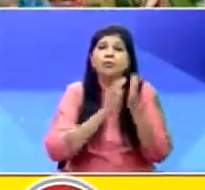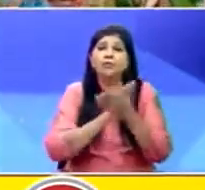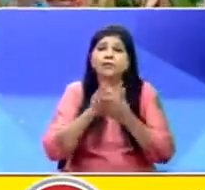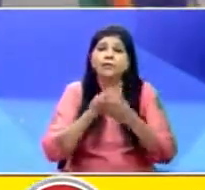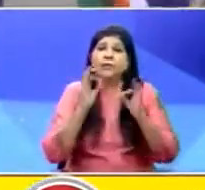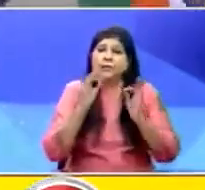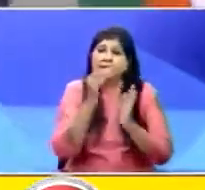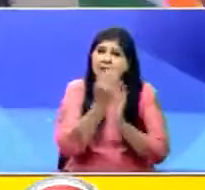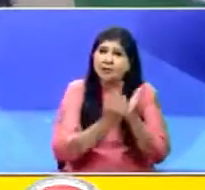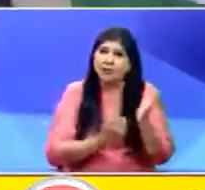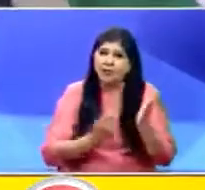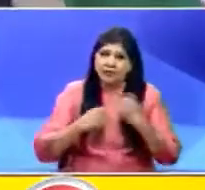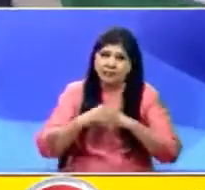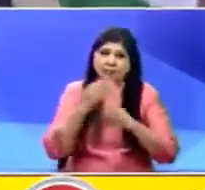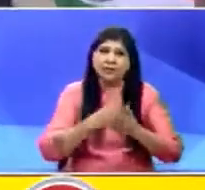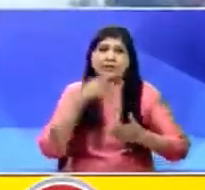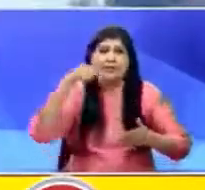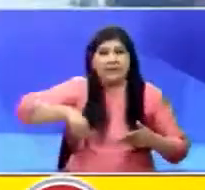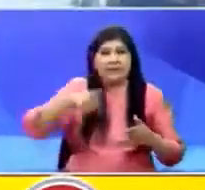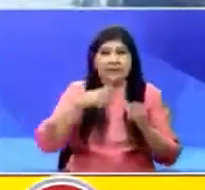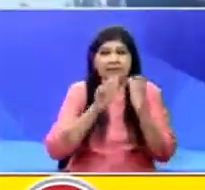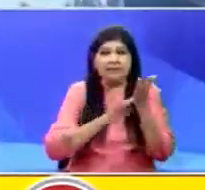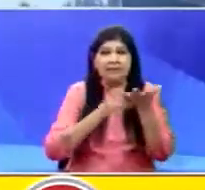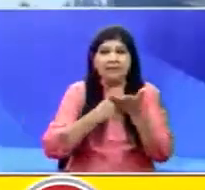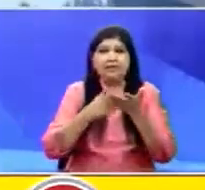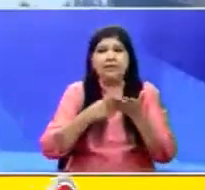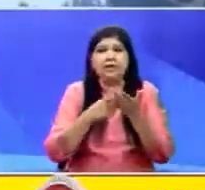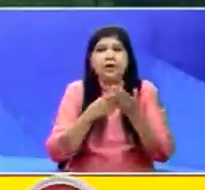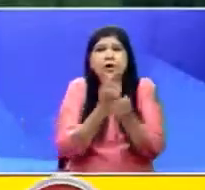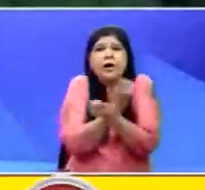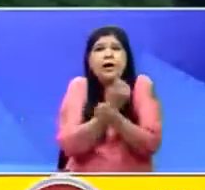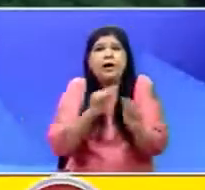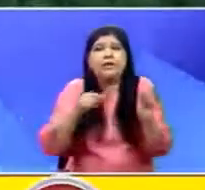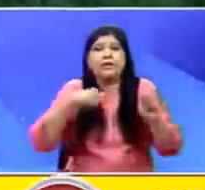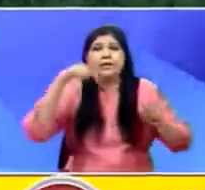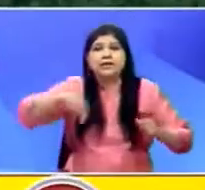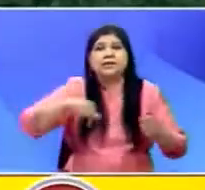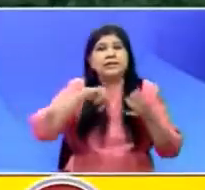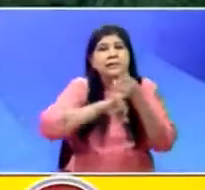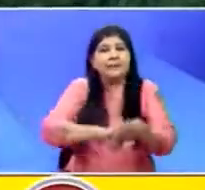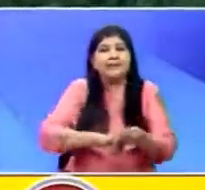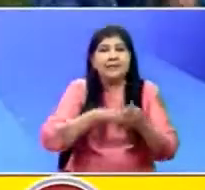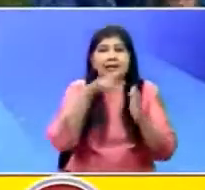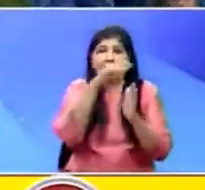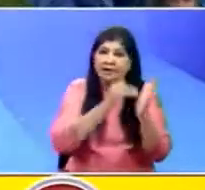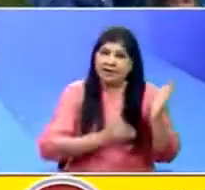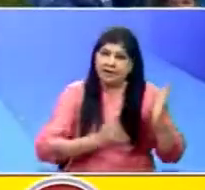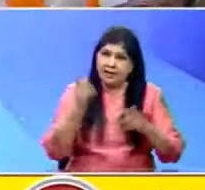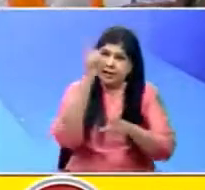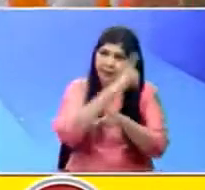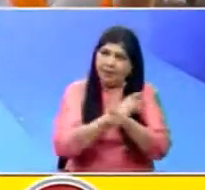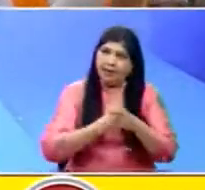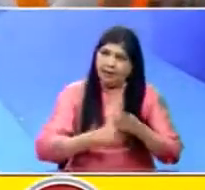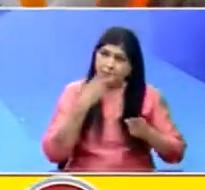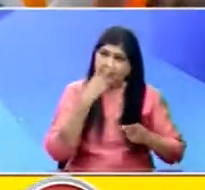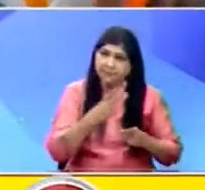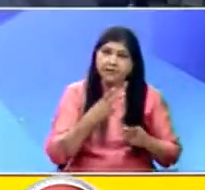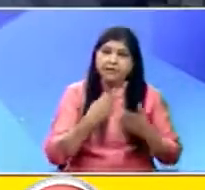है। अमृत महोत्सव और स्वतंत्रता दिवस के इस विशेष अवसर पर हमने देश